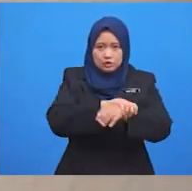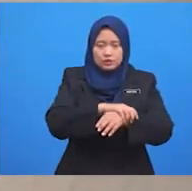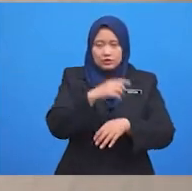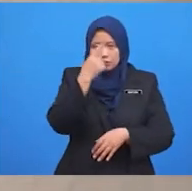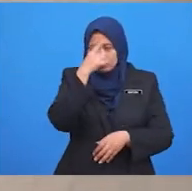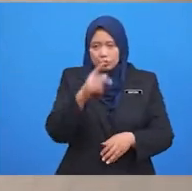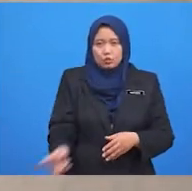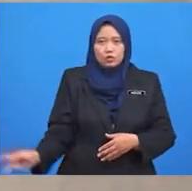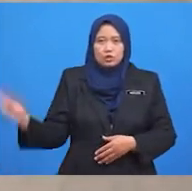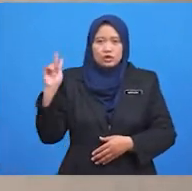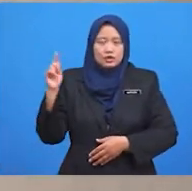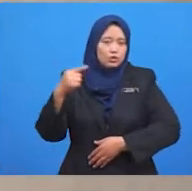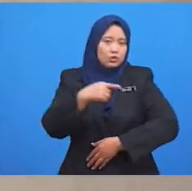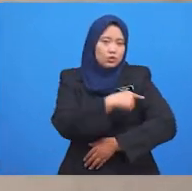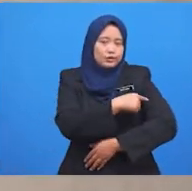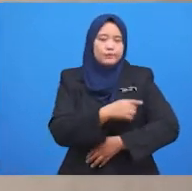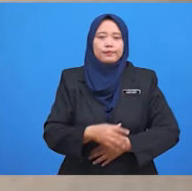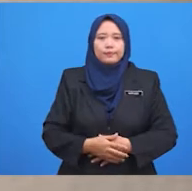otot.